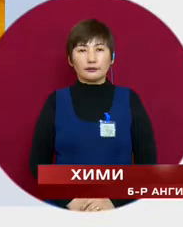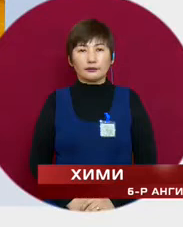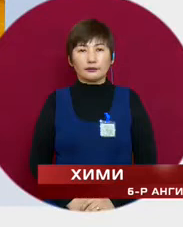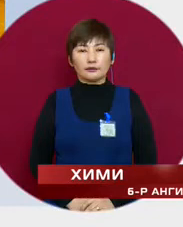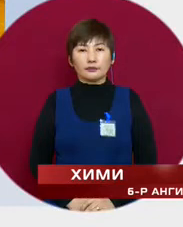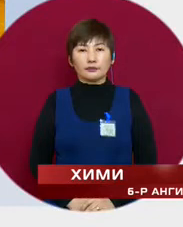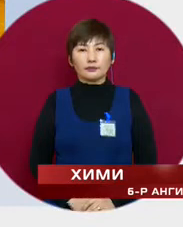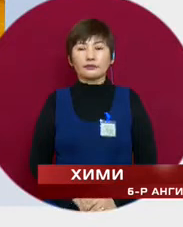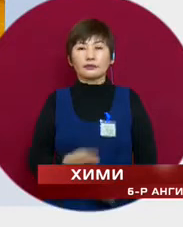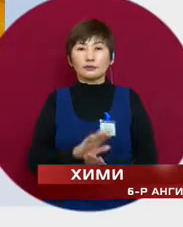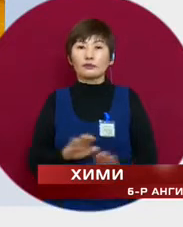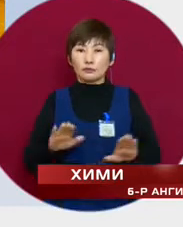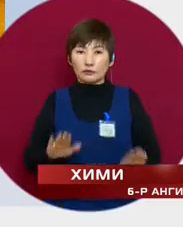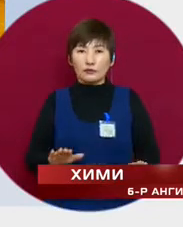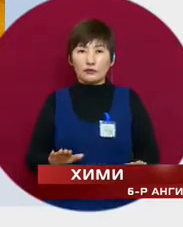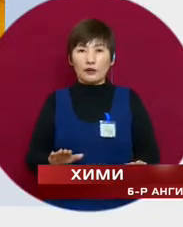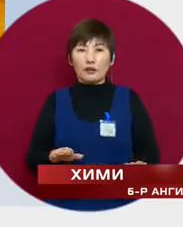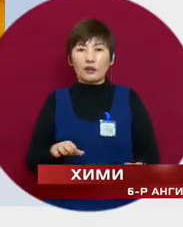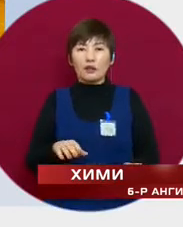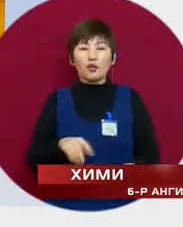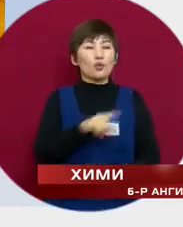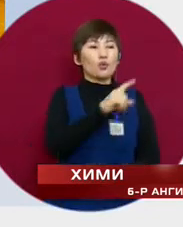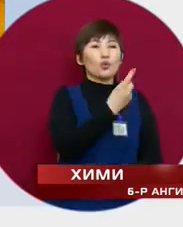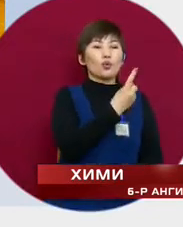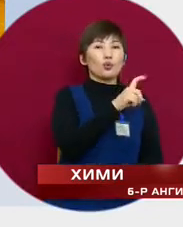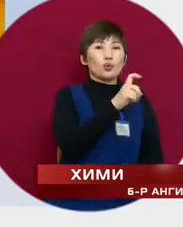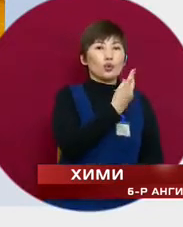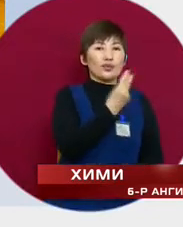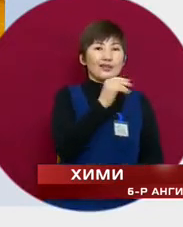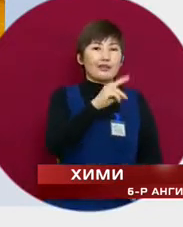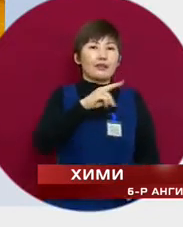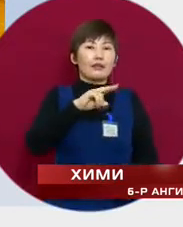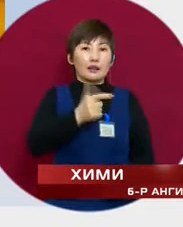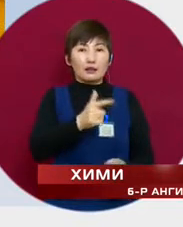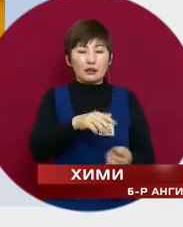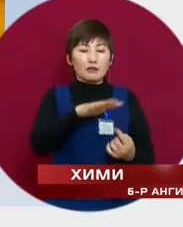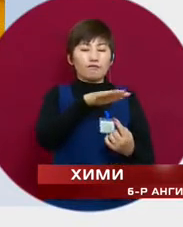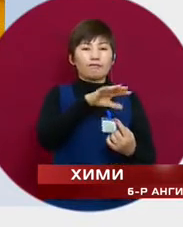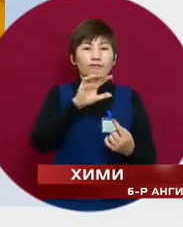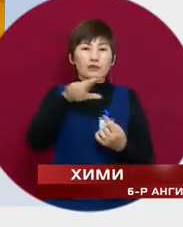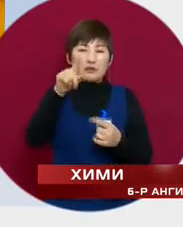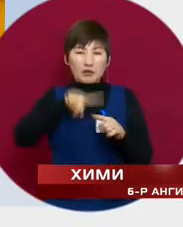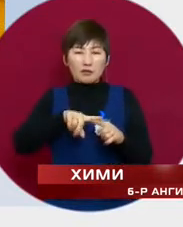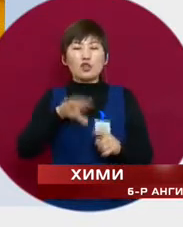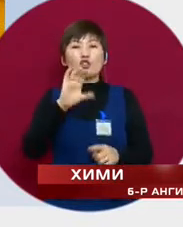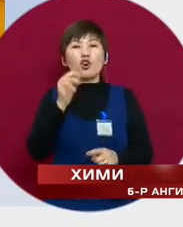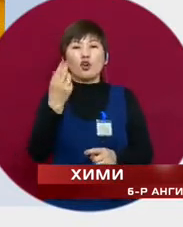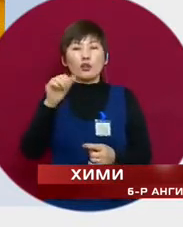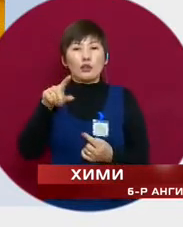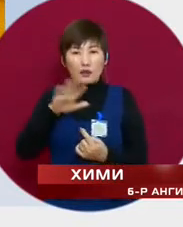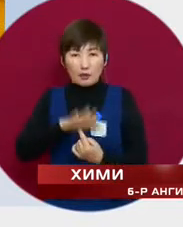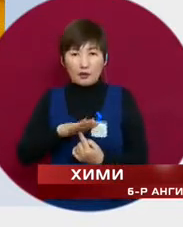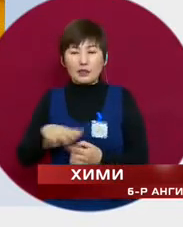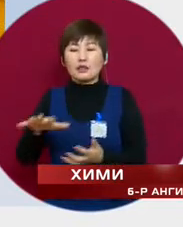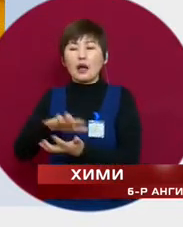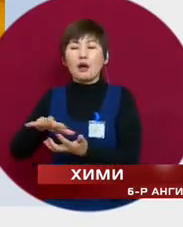За тэгвэл хүүхдүүдээ хүчлэг шинж бүхий ундаан дээр суурилэг шинж бүхий содыг нэмэхэд сармаг шинжтэй болсон